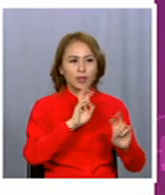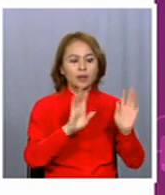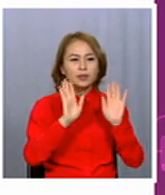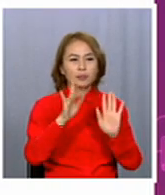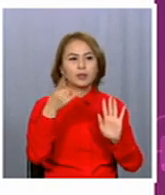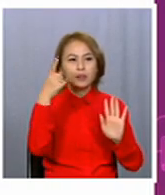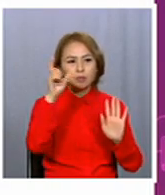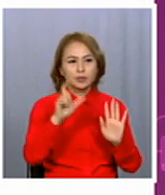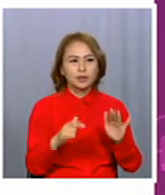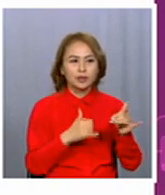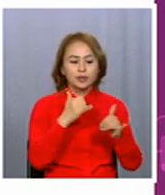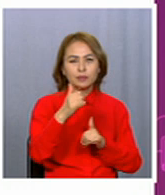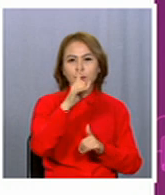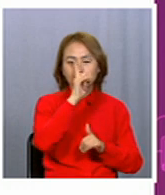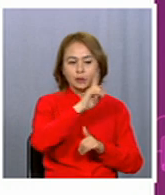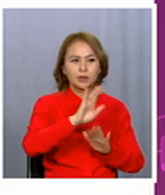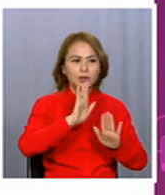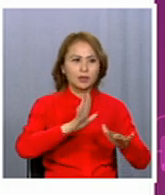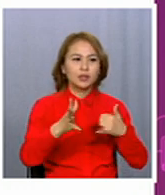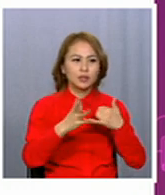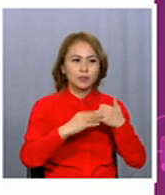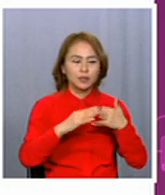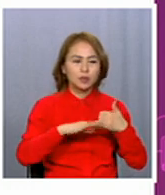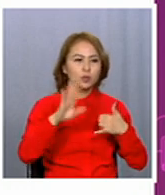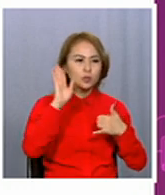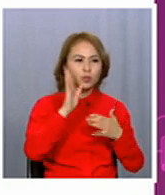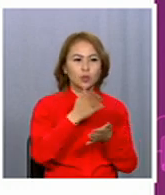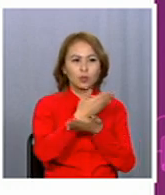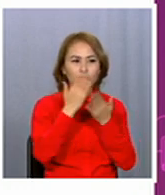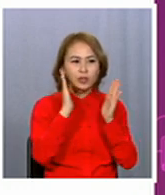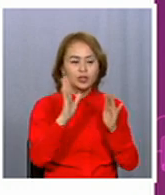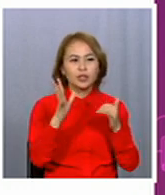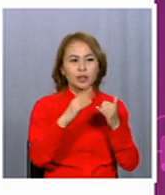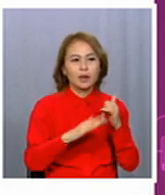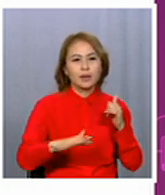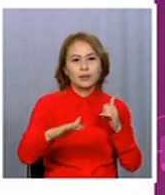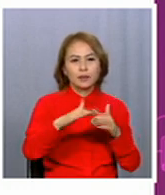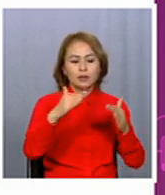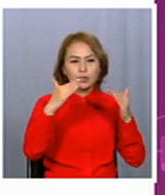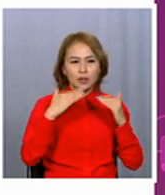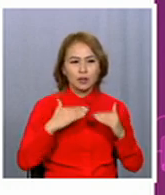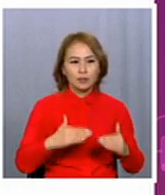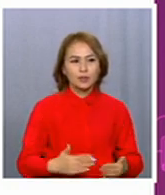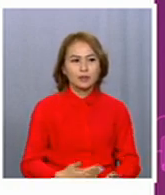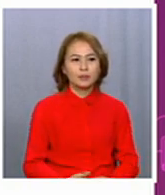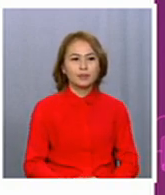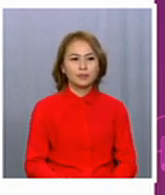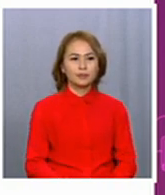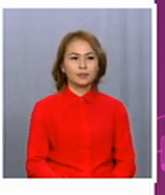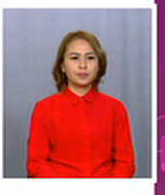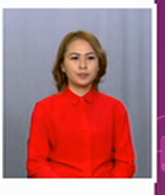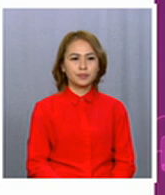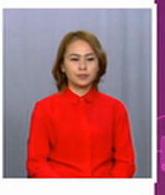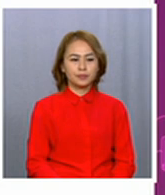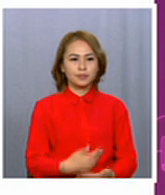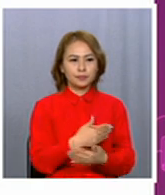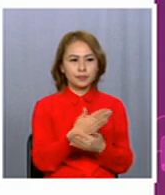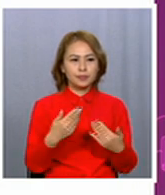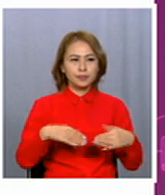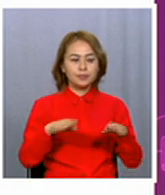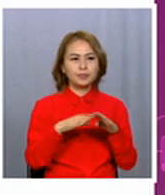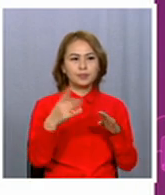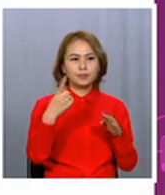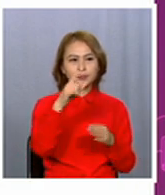адым шегінбейміз. Егер жер бетінде су жоқ болса, жер астынан шығарамыз». Міне балалар, бұл бірінші